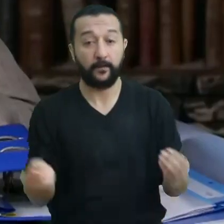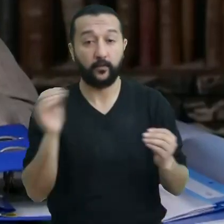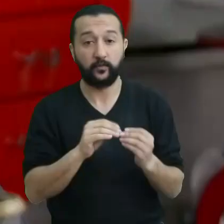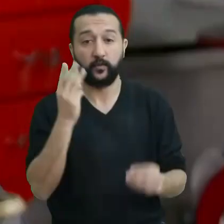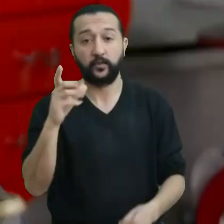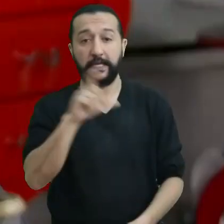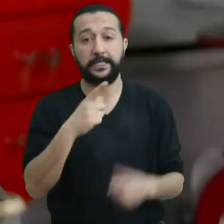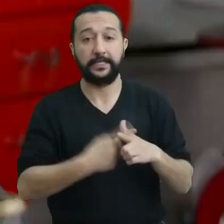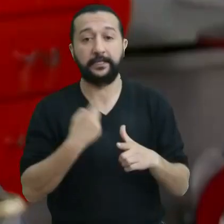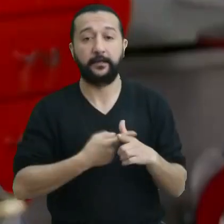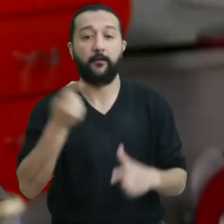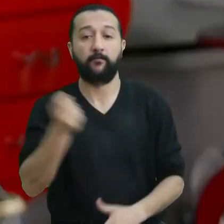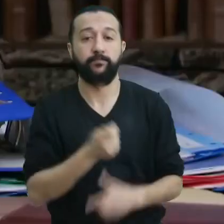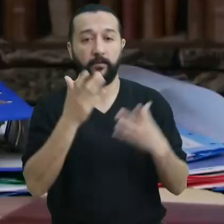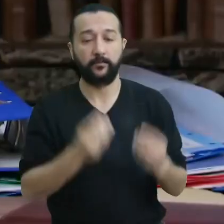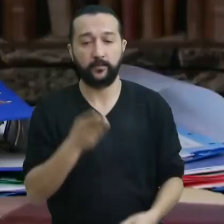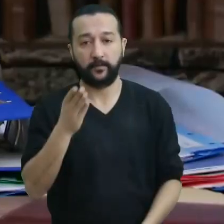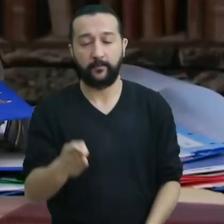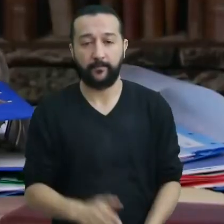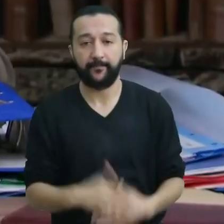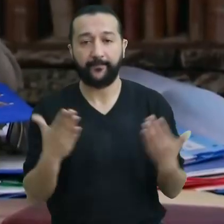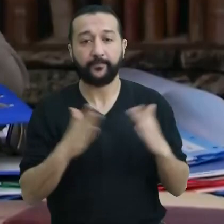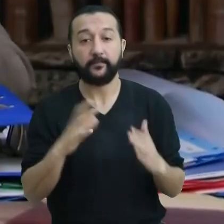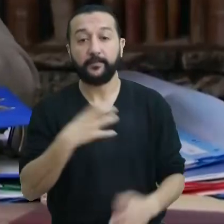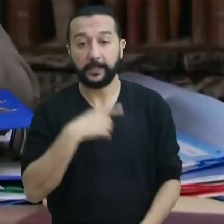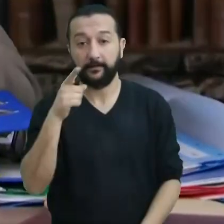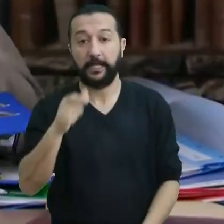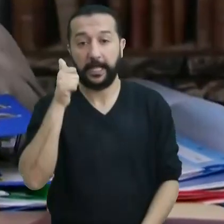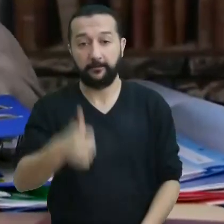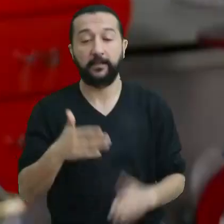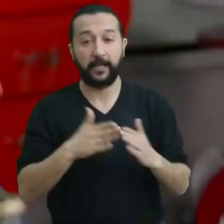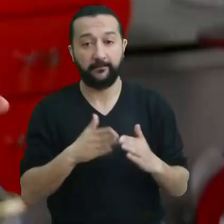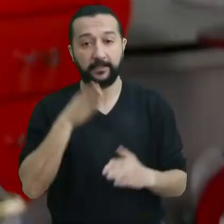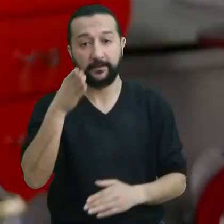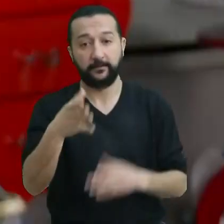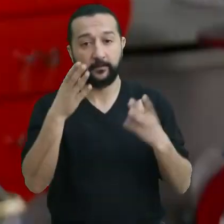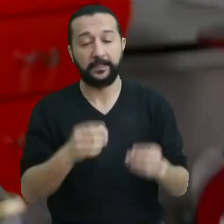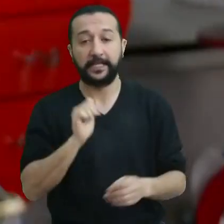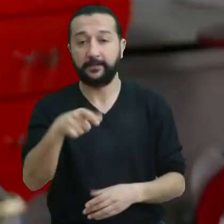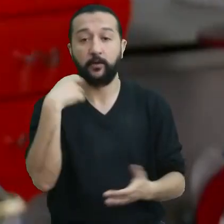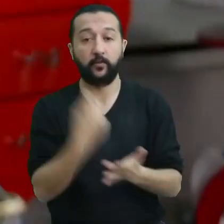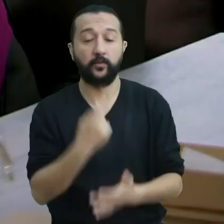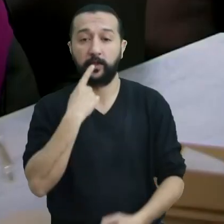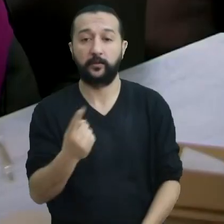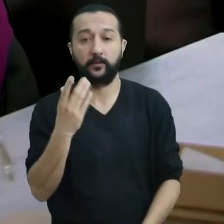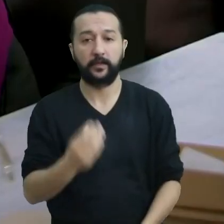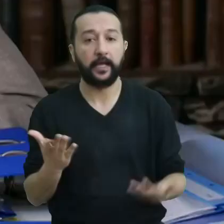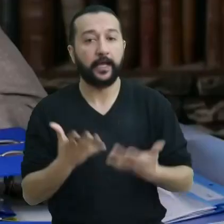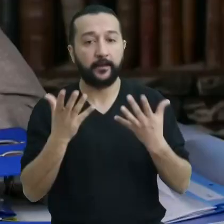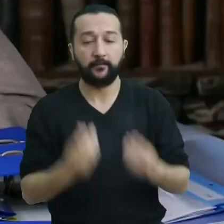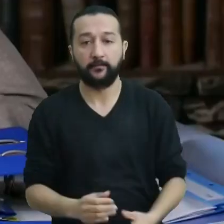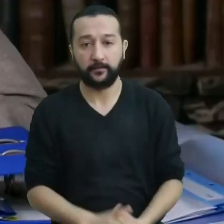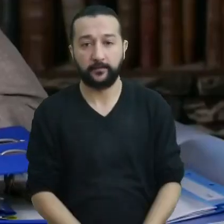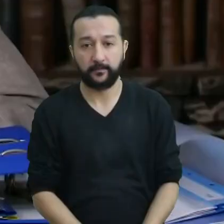Üstelik üç aydır kiralarını ödeyemiyorlar. Ev sahipleri her gün önlerini kesip ne zaman ödeyeceksin diyor.